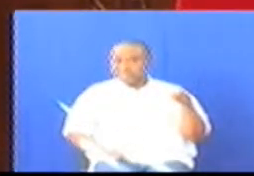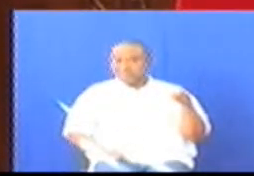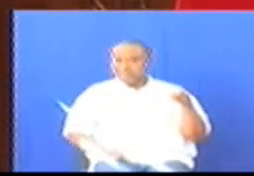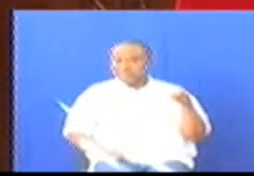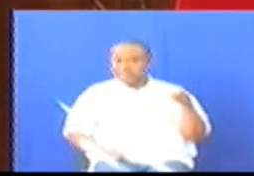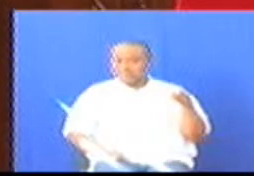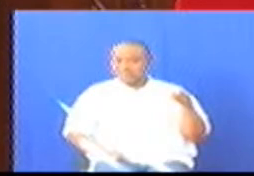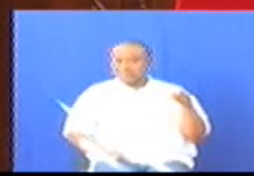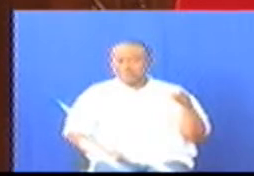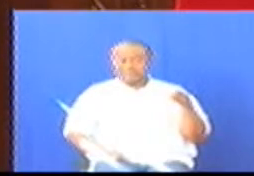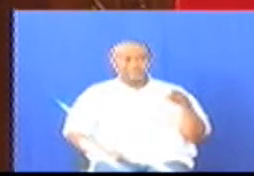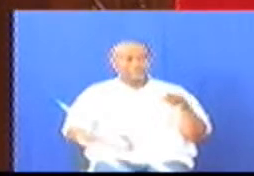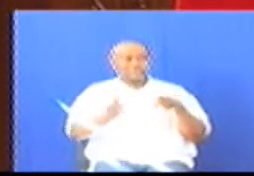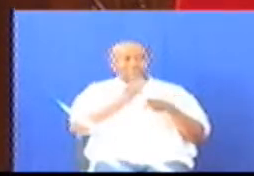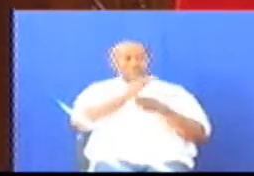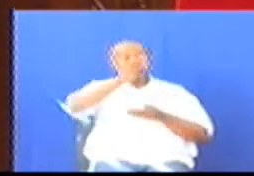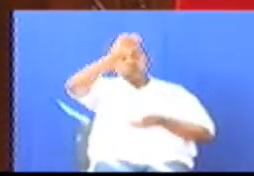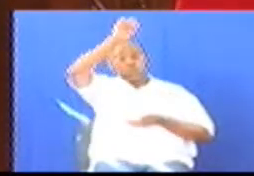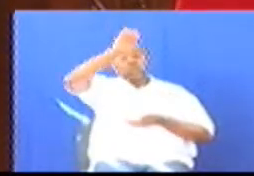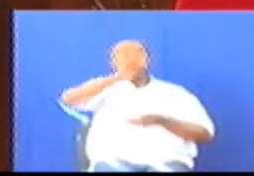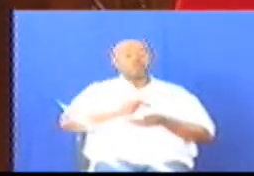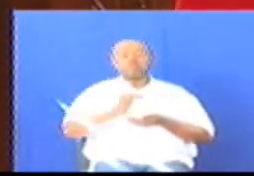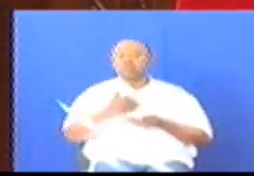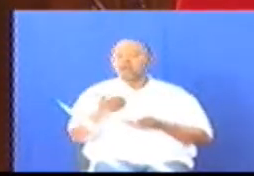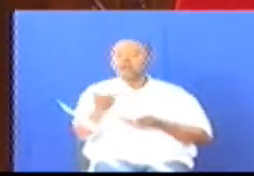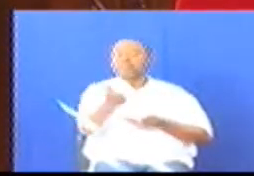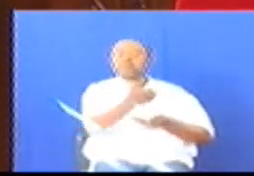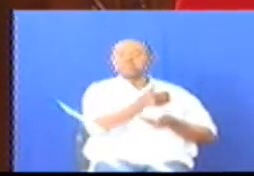ni upungufu wa makusanyo